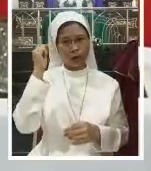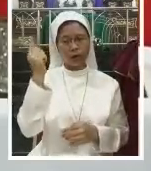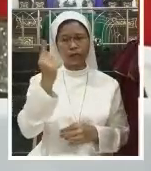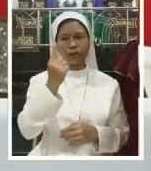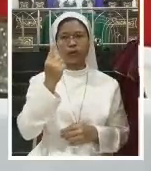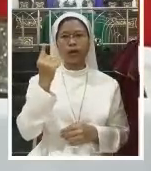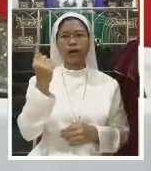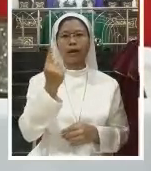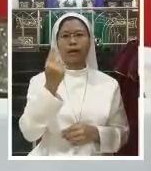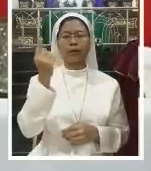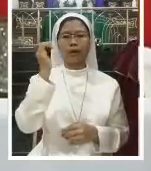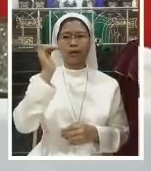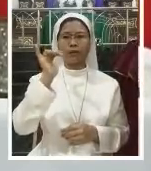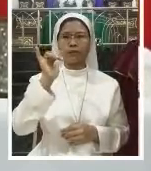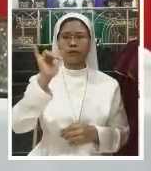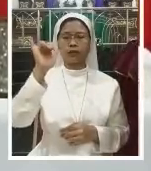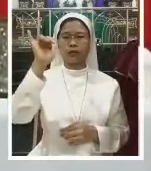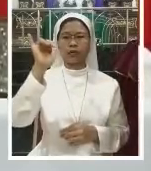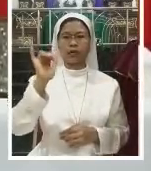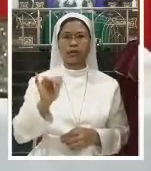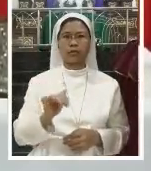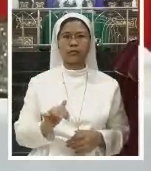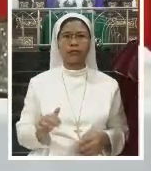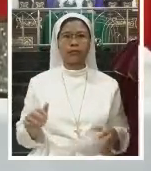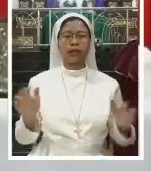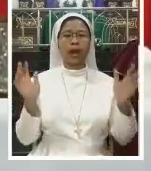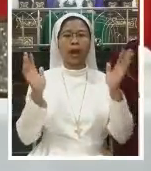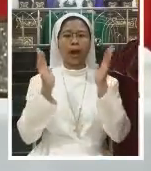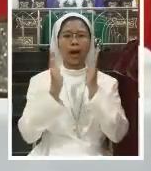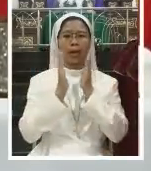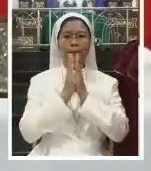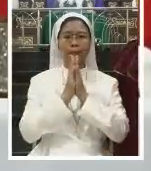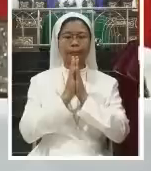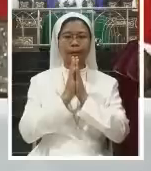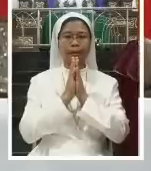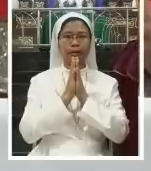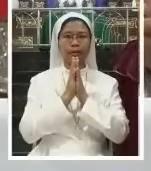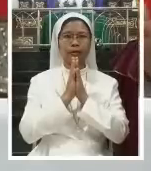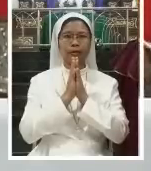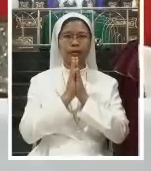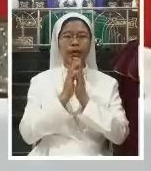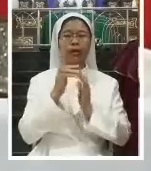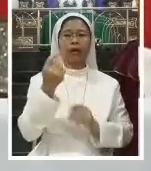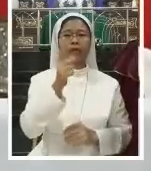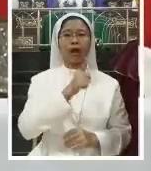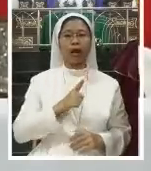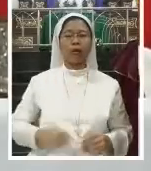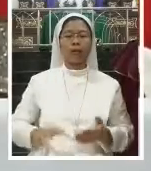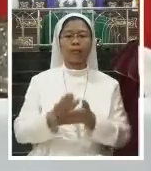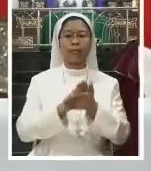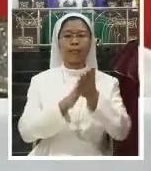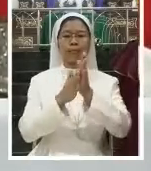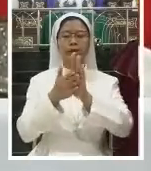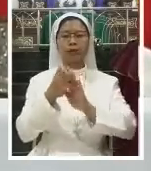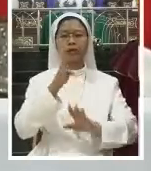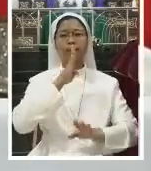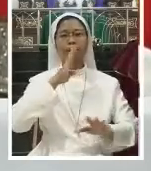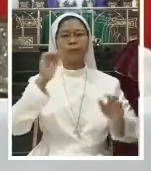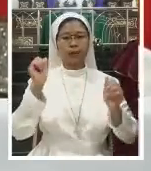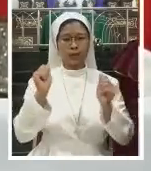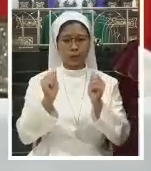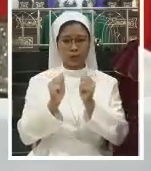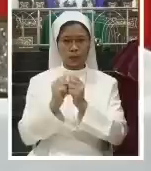sa kapanahonan kan mga panahon. Amen. Ang katuninungan kan